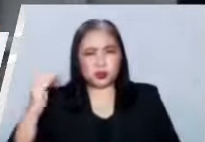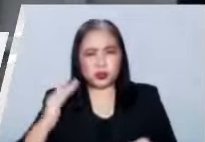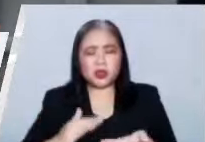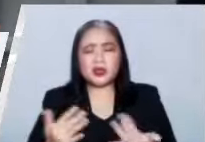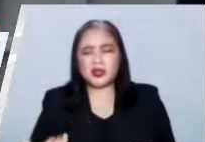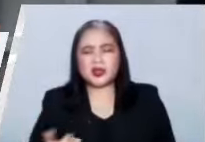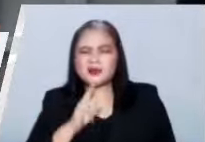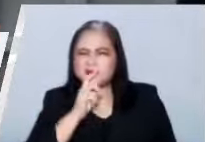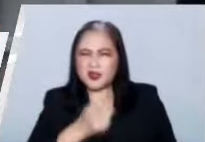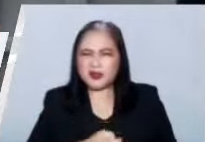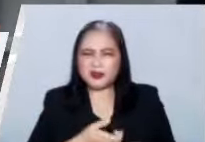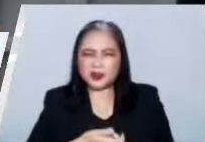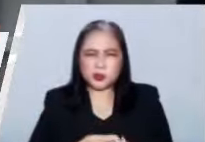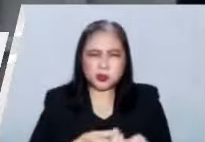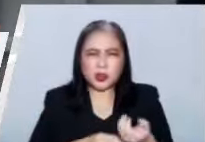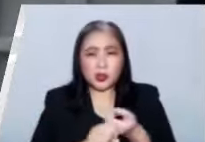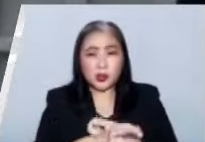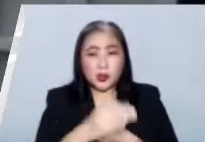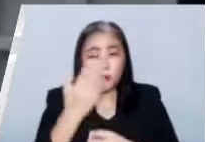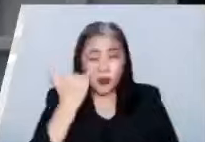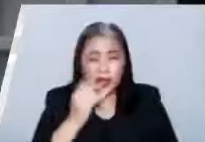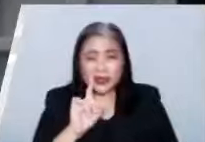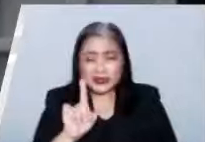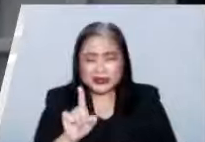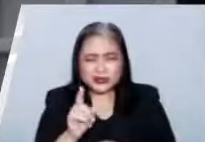sa nag-iisang maliit na esin